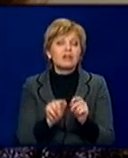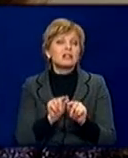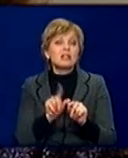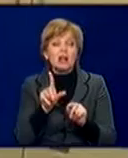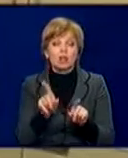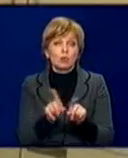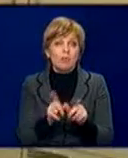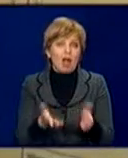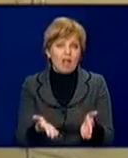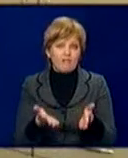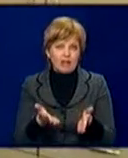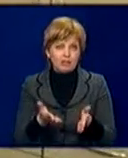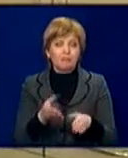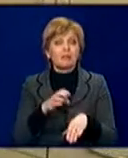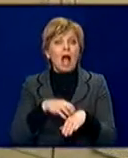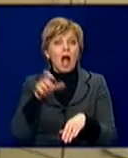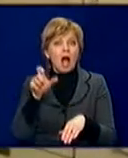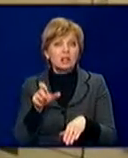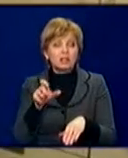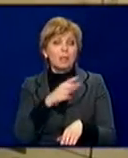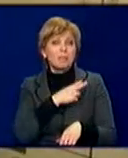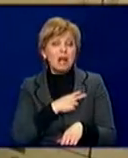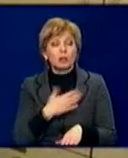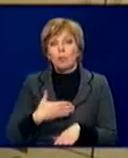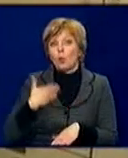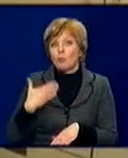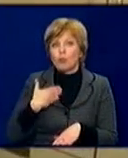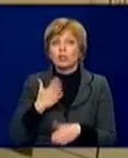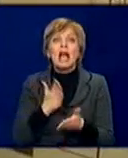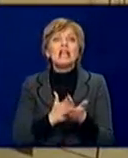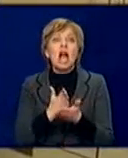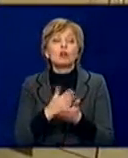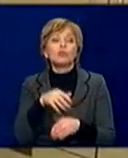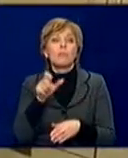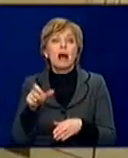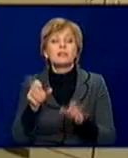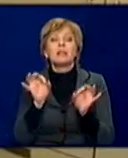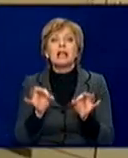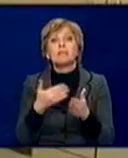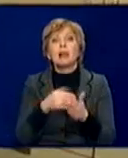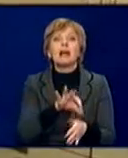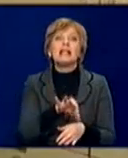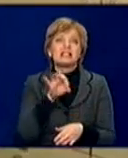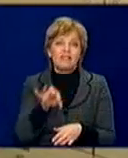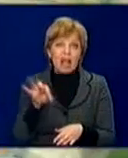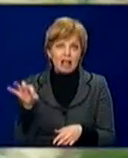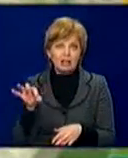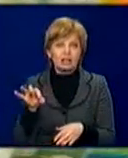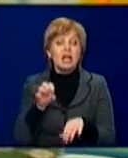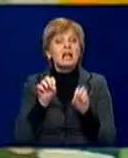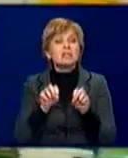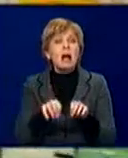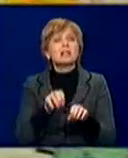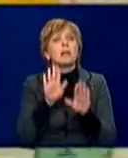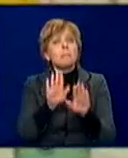efektu. Ārstu biedrība iepriekš pauda bažas, ka tiks ierobežotas pacienta tiesības izvēlēties. Speciālisti mierina, ja